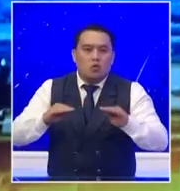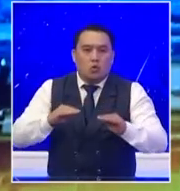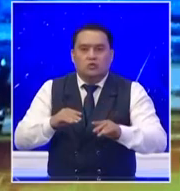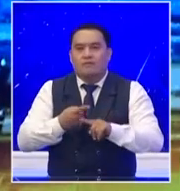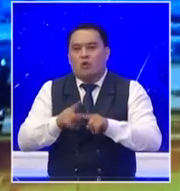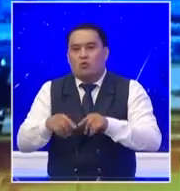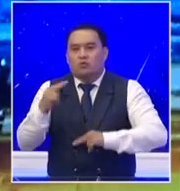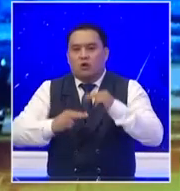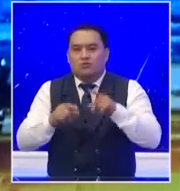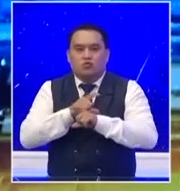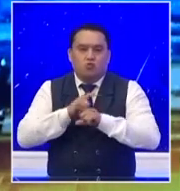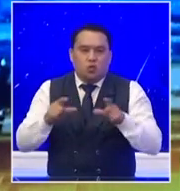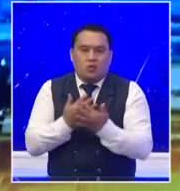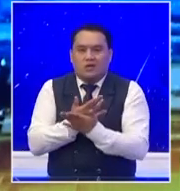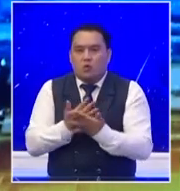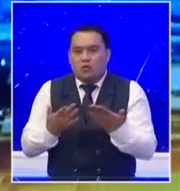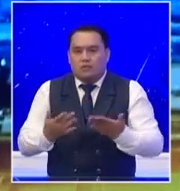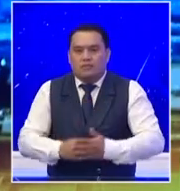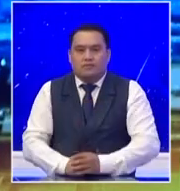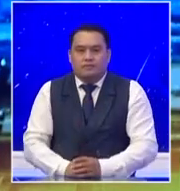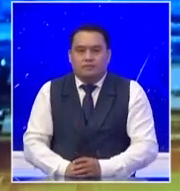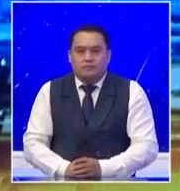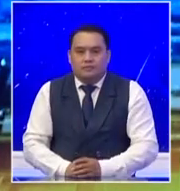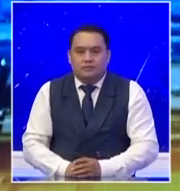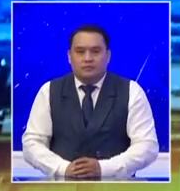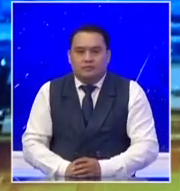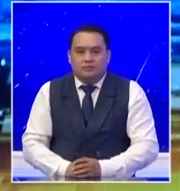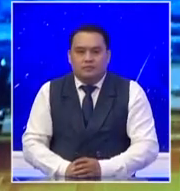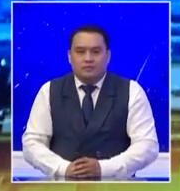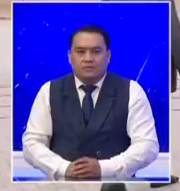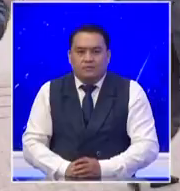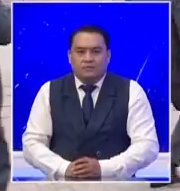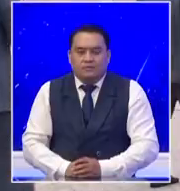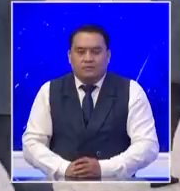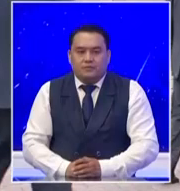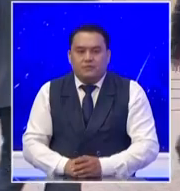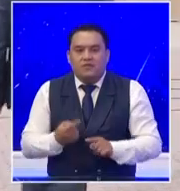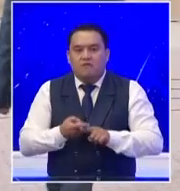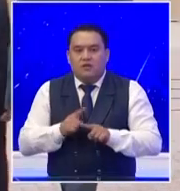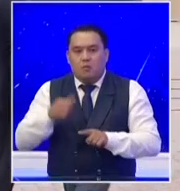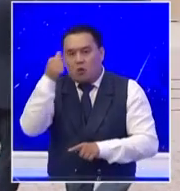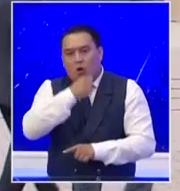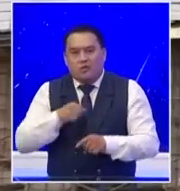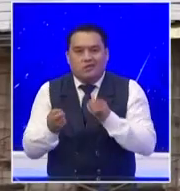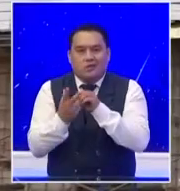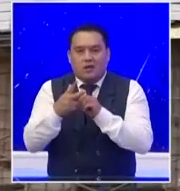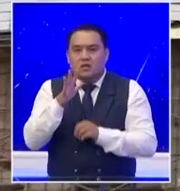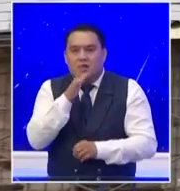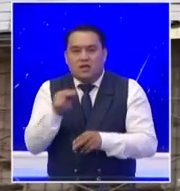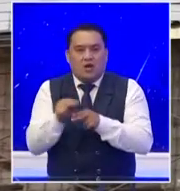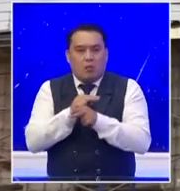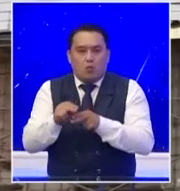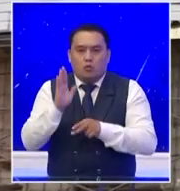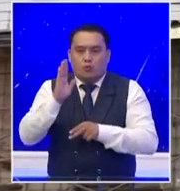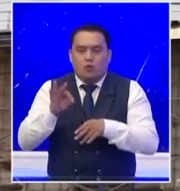пунктов, строительство школы и многое другое, рассказывает Тамир Анитов. В этом году впервые за 13 лет пройдет